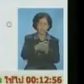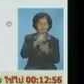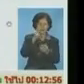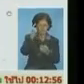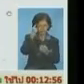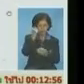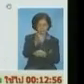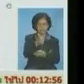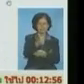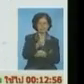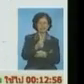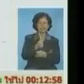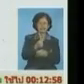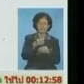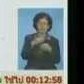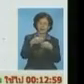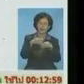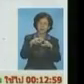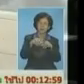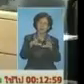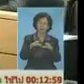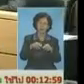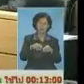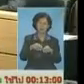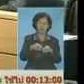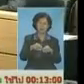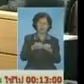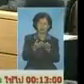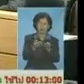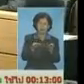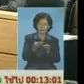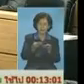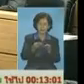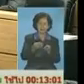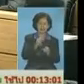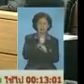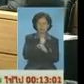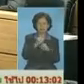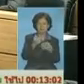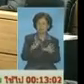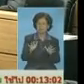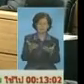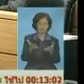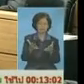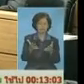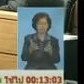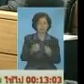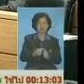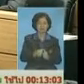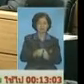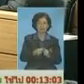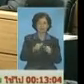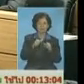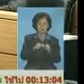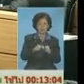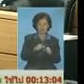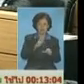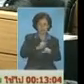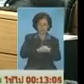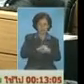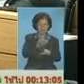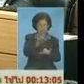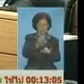บถึงปล่อยให้การบริหารสัญญาเนี่ยไม่แล้วเสร็จและส่วนใหญ่ก็อยู่ในช่วงที่ท่านบริหาร